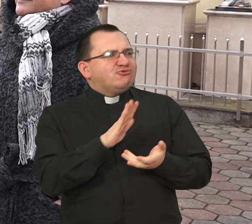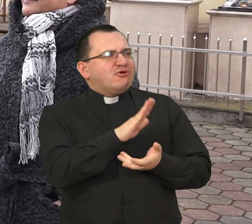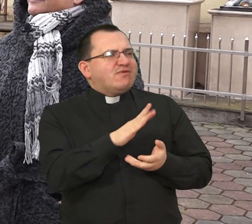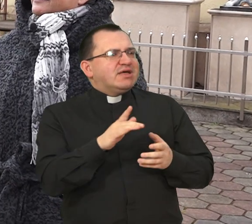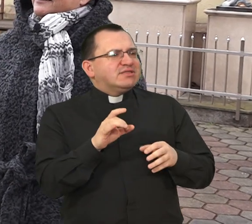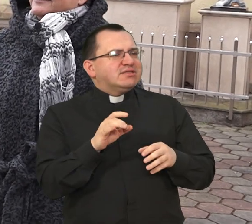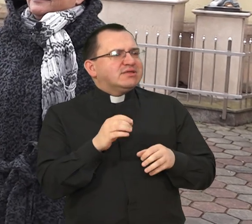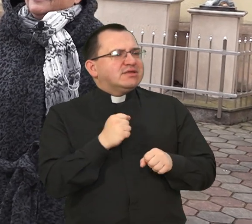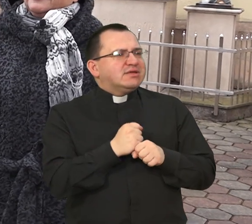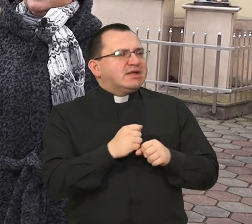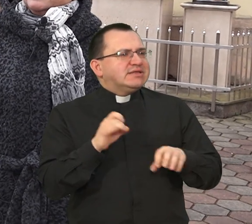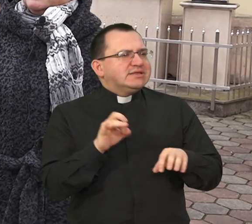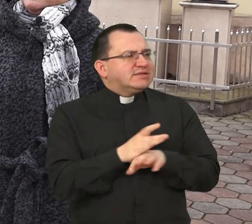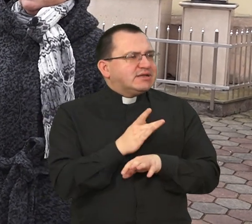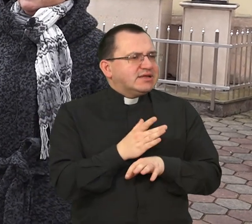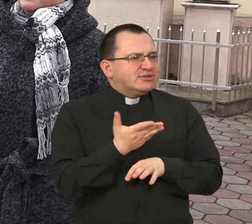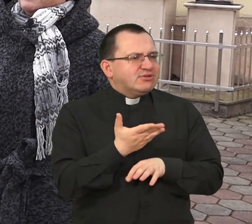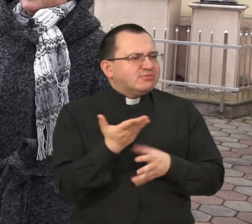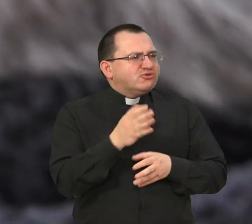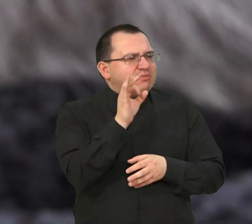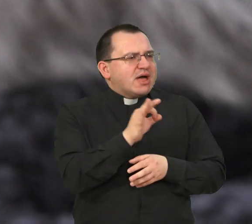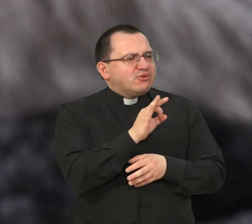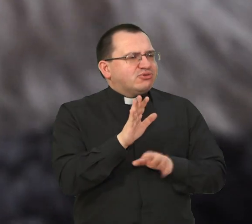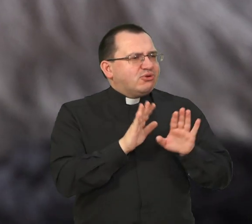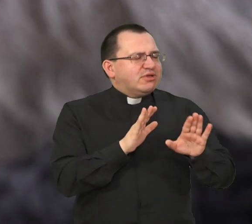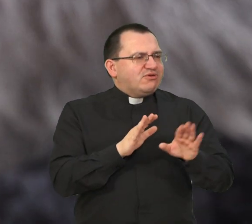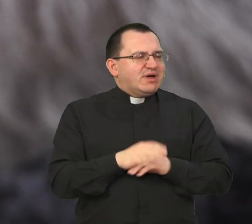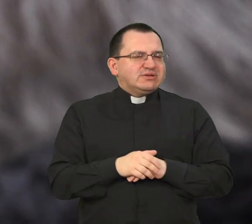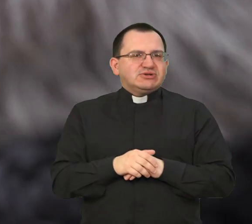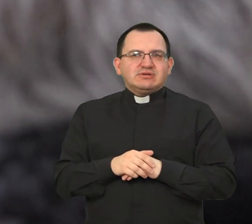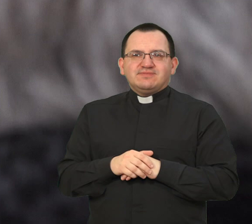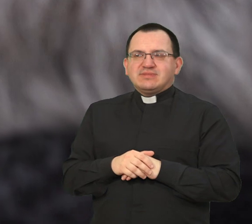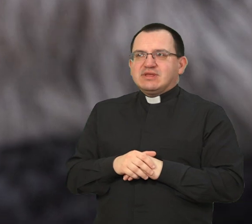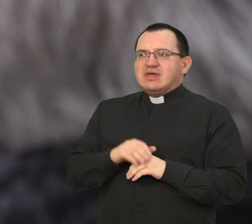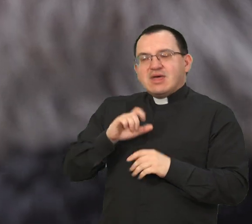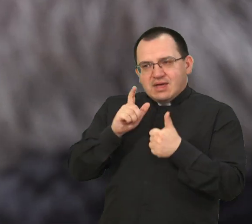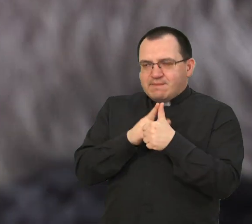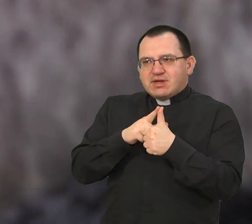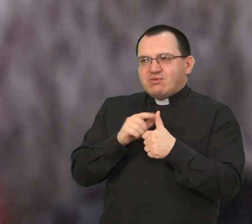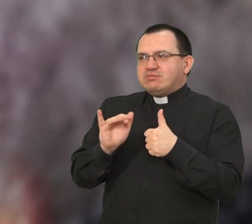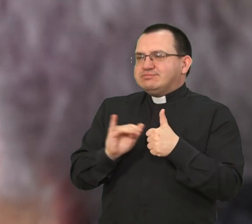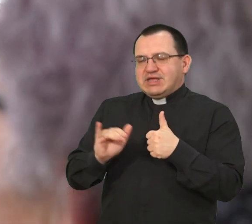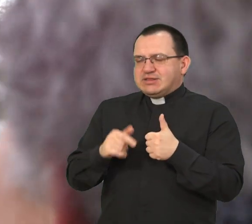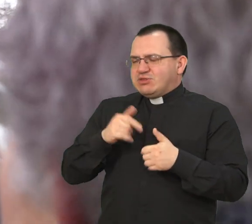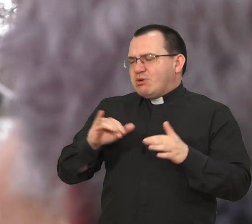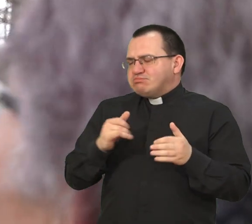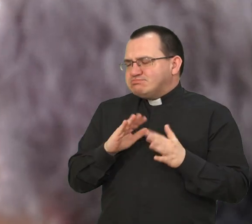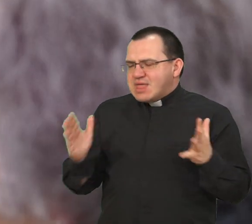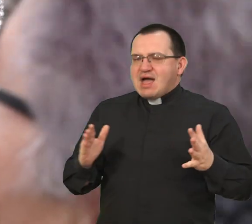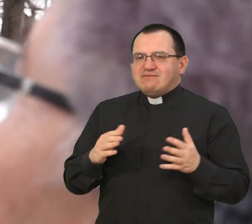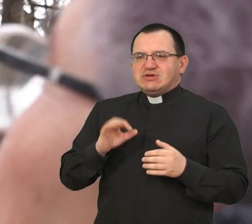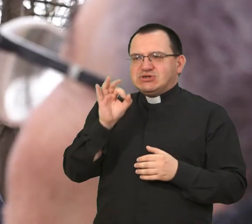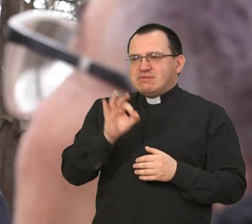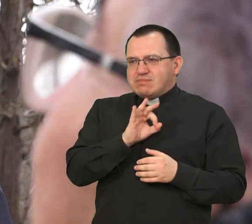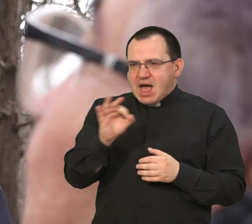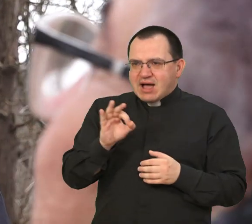čini sretnom i čime ste sve u životu blagoslovljeni? Najprije djecom, ja mislim da je to najveći blagoslov. Pa